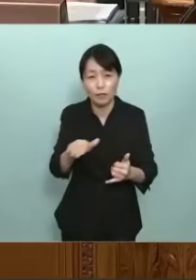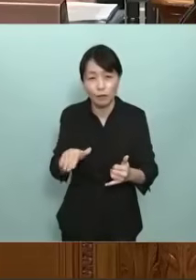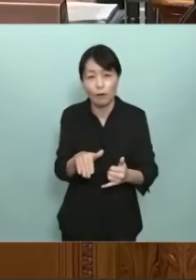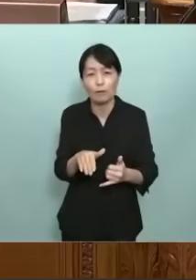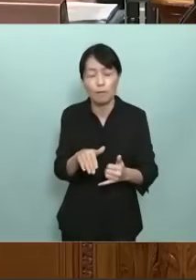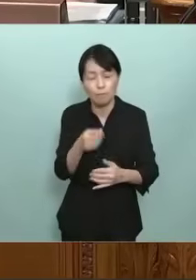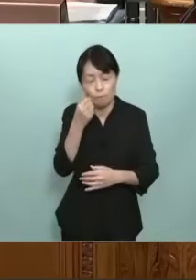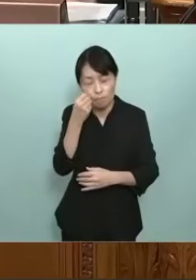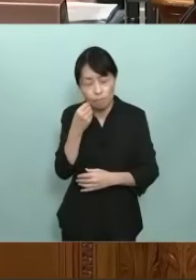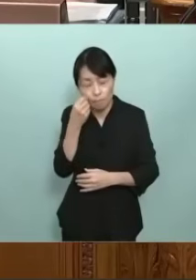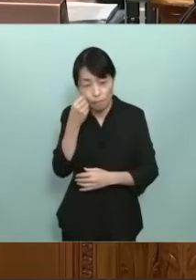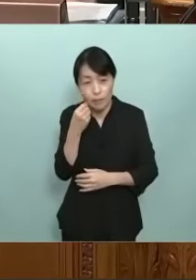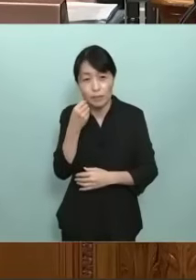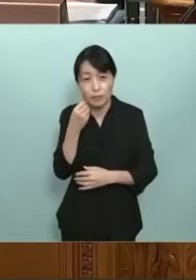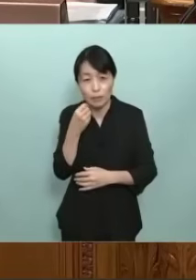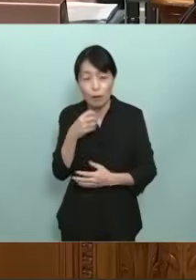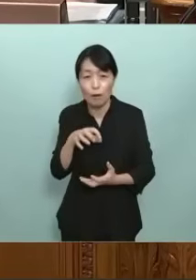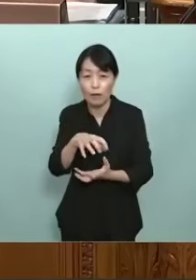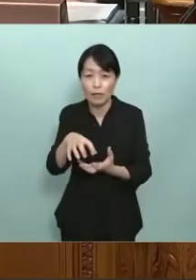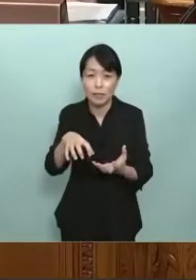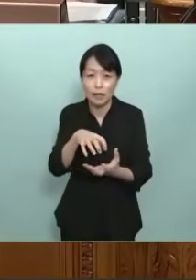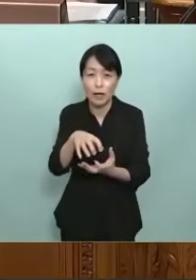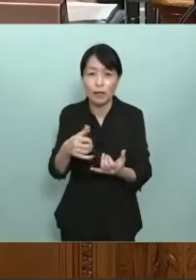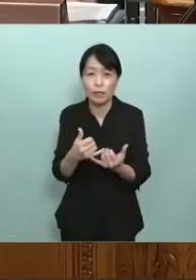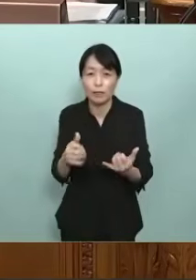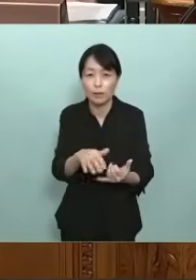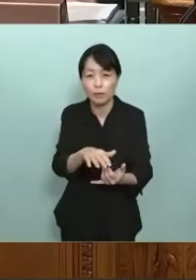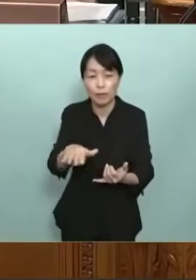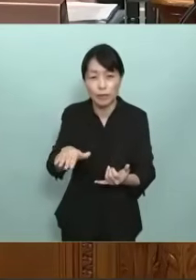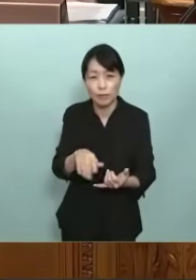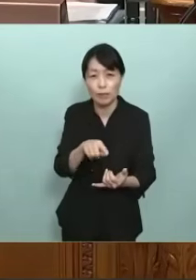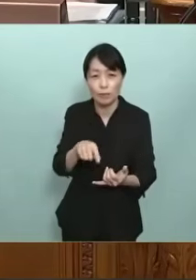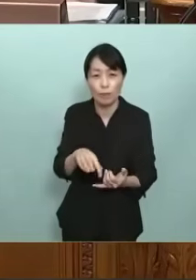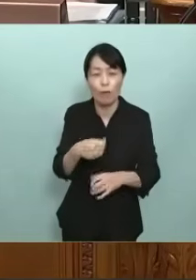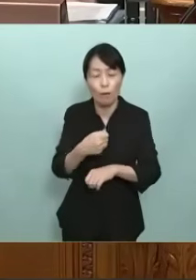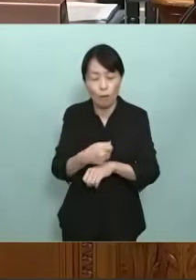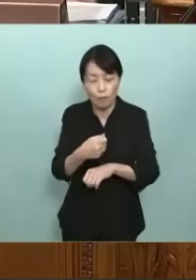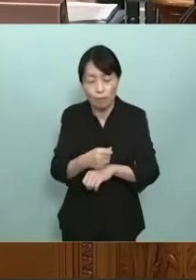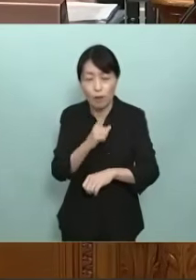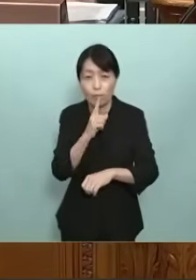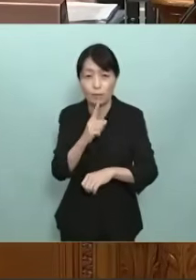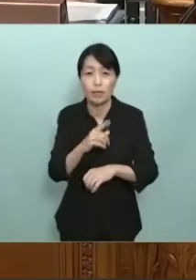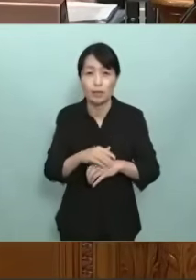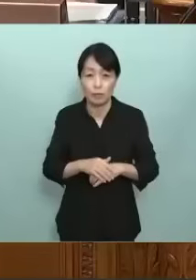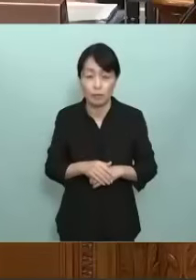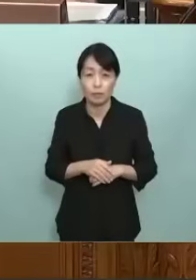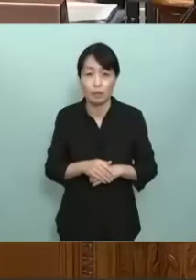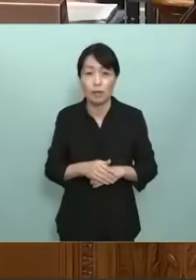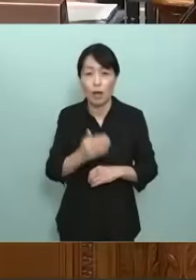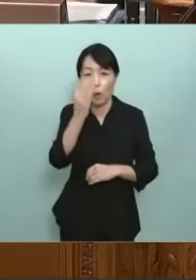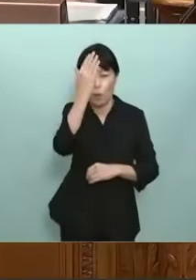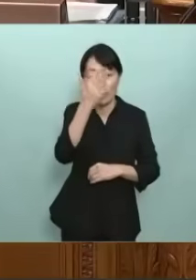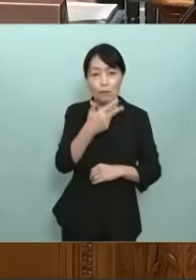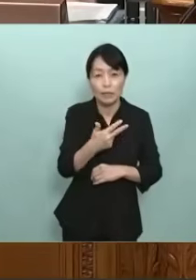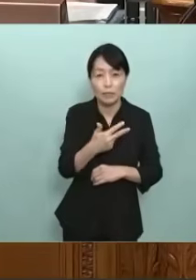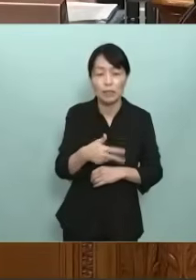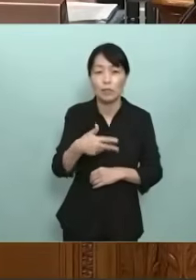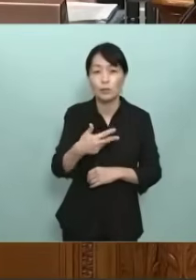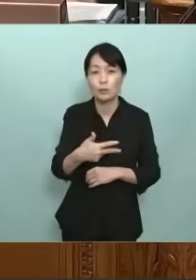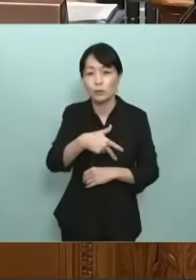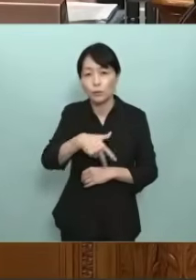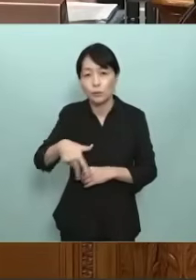し被害に遭れた皆様にのお見舞いを申し上げますとりわけ和島市鈴